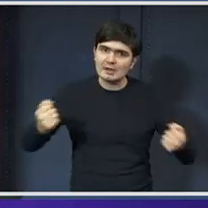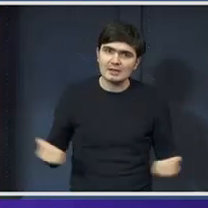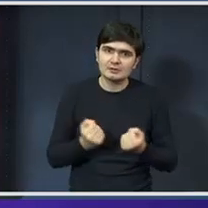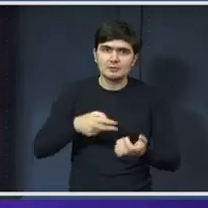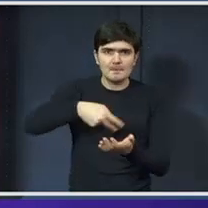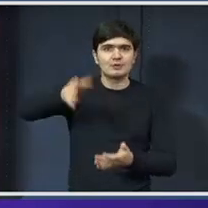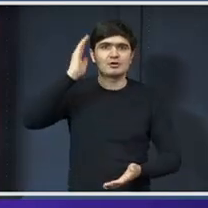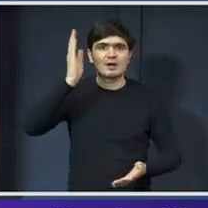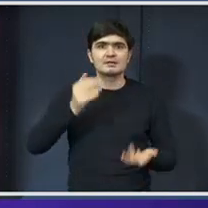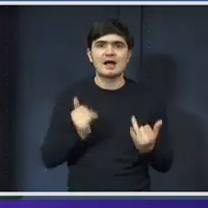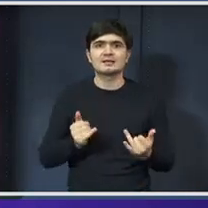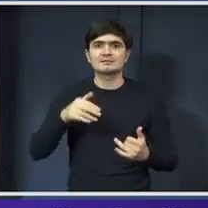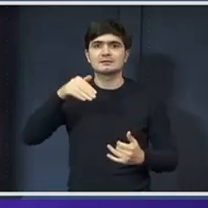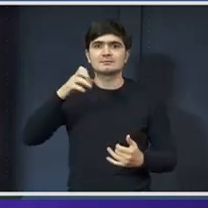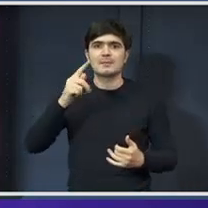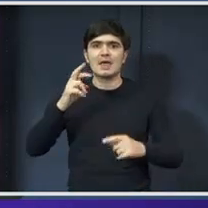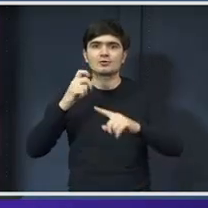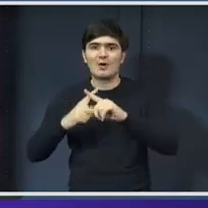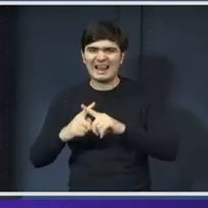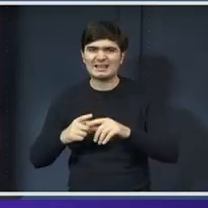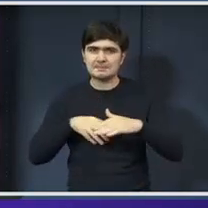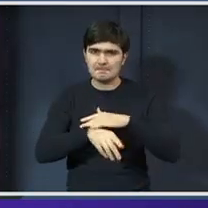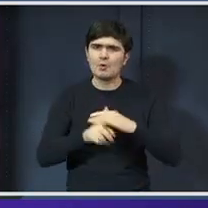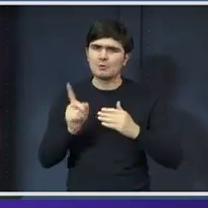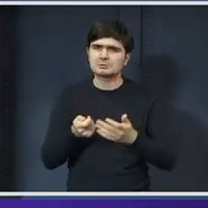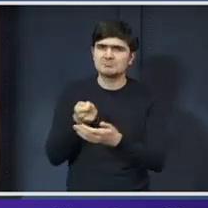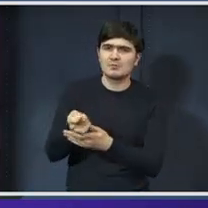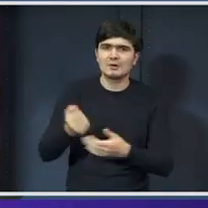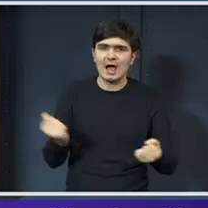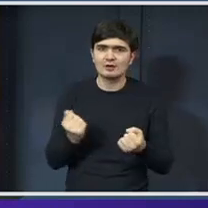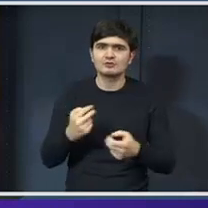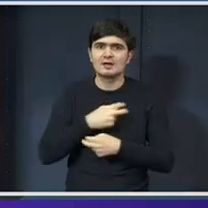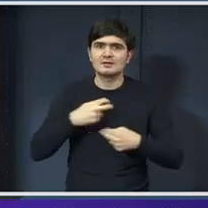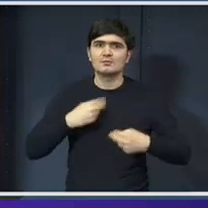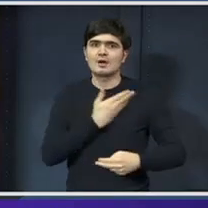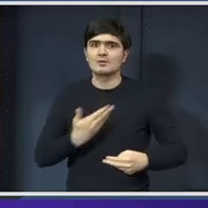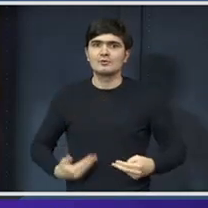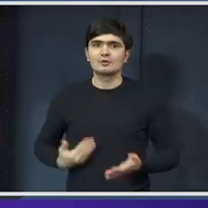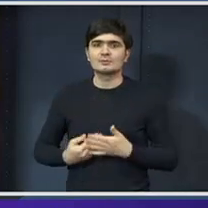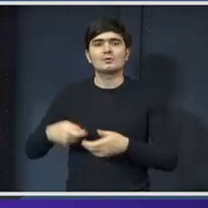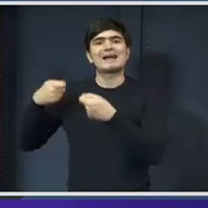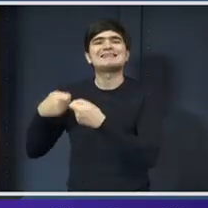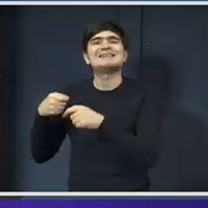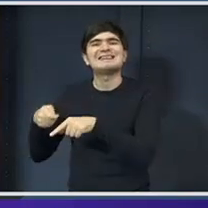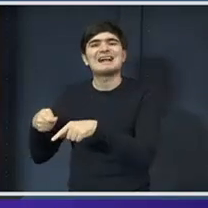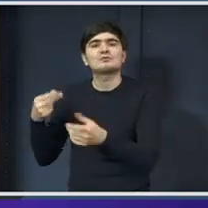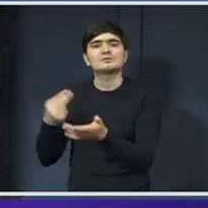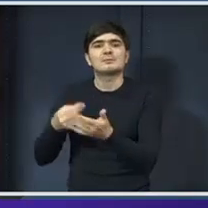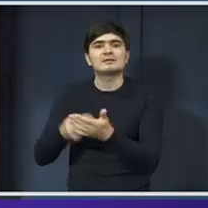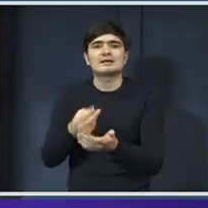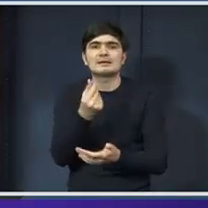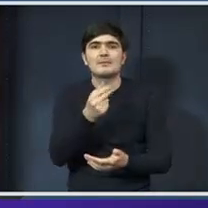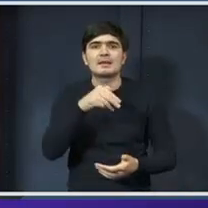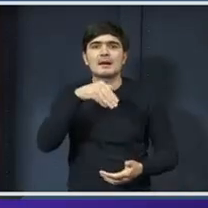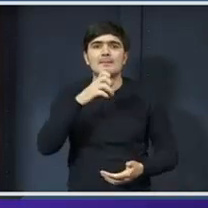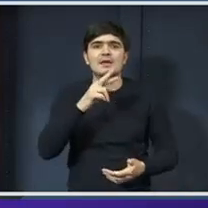înainte. Astăzi Metrorex va depune o acțiune la Tribunalul București pentru despăgubirea Metrorex de către sindicat pentru pagubele de